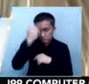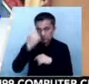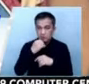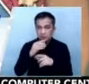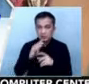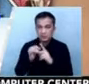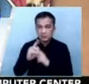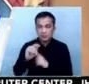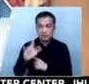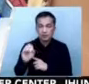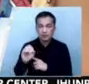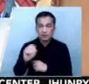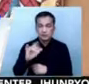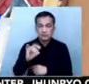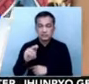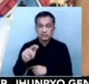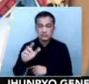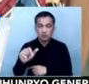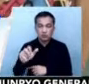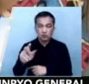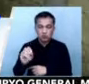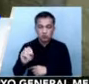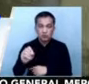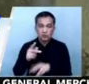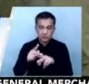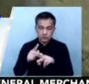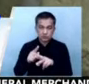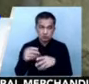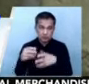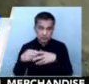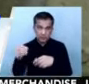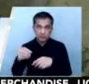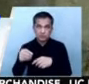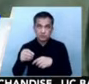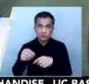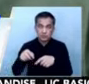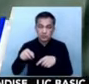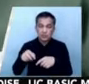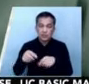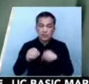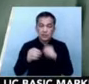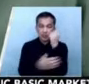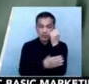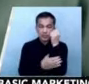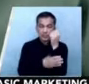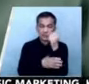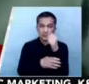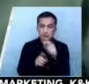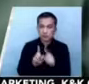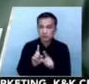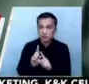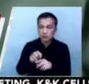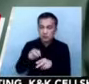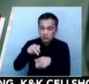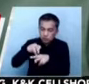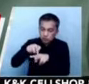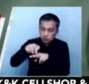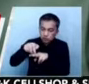Pangasinan at para makalabas tumutulay sila sa kawayan papunta sa bubong ang baha baba